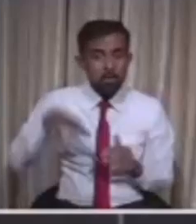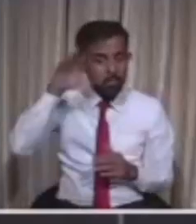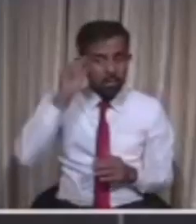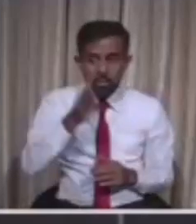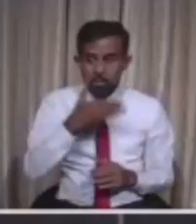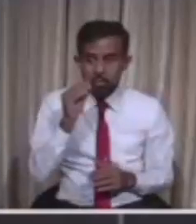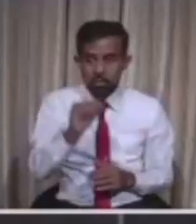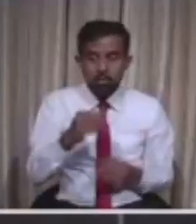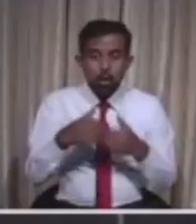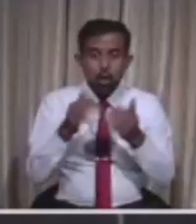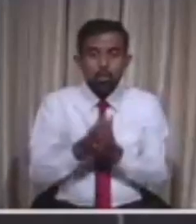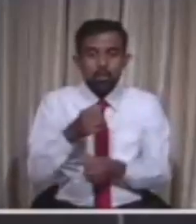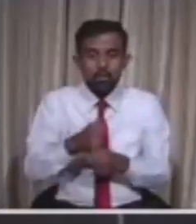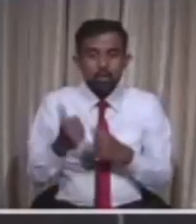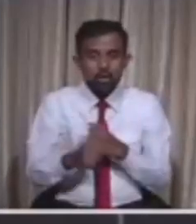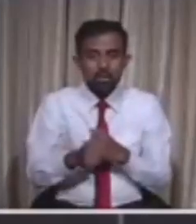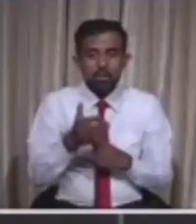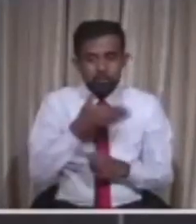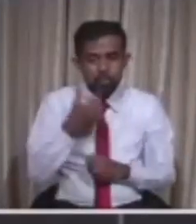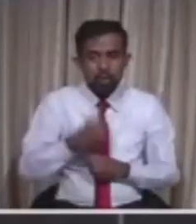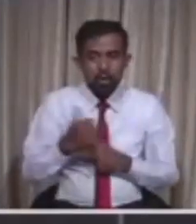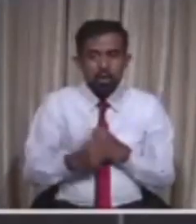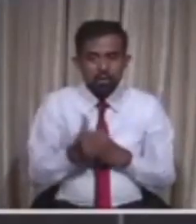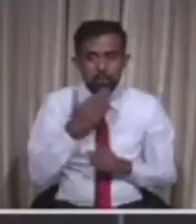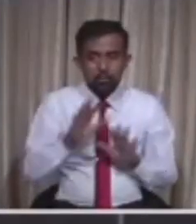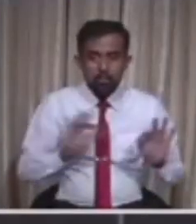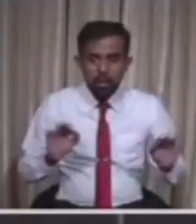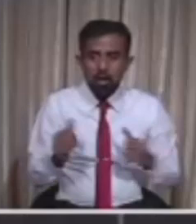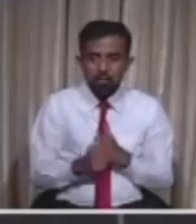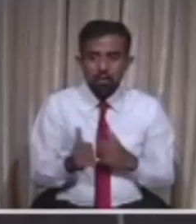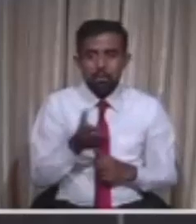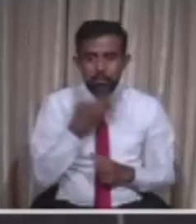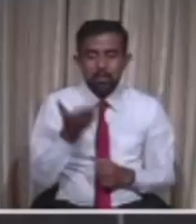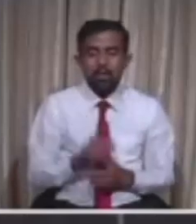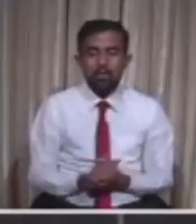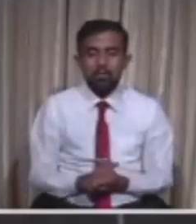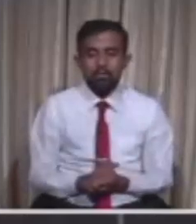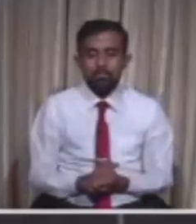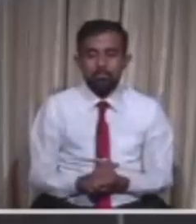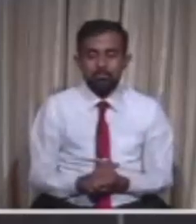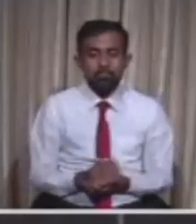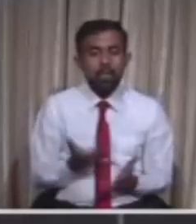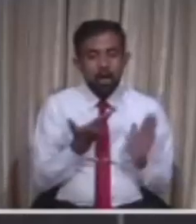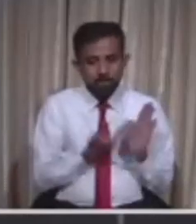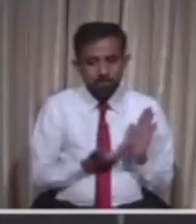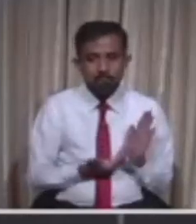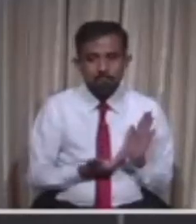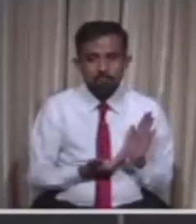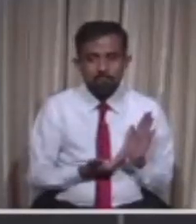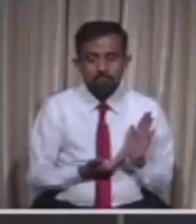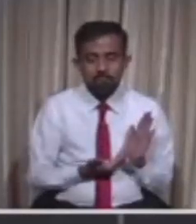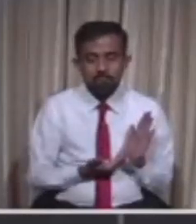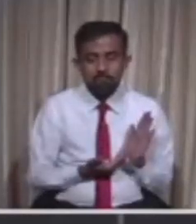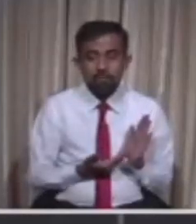අපිට සර්වපාක්ෂික රජයක් හදන්න පුළුවන්, ආණ්ඩුවක් හදන්න පුළුවන්, පාලනයක් හදන්න පුළුවන්. මේක තියෙනවා.